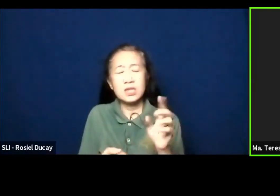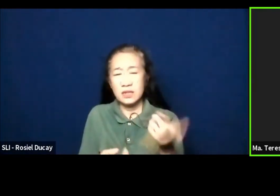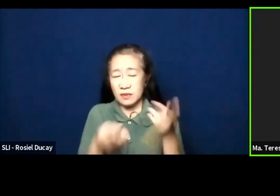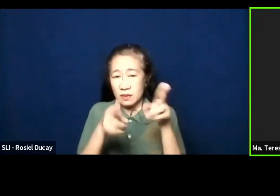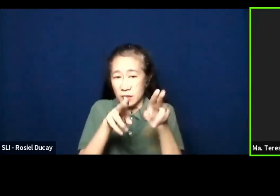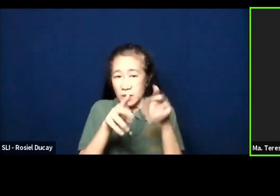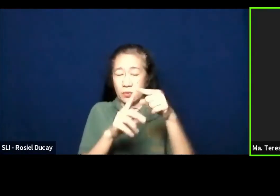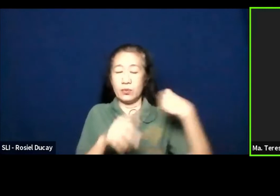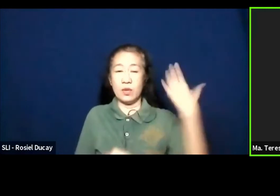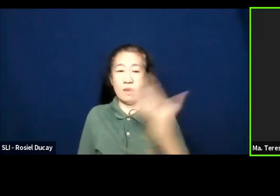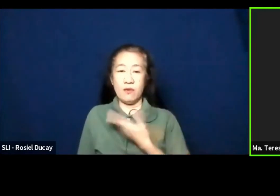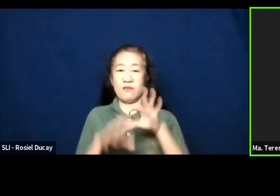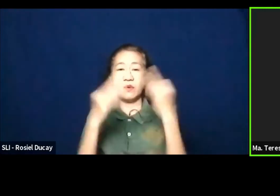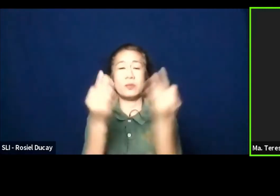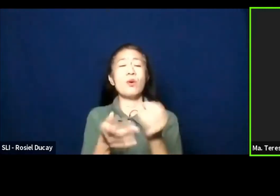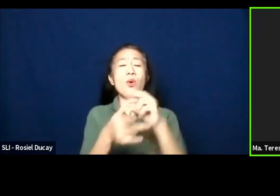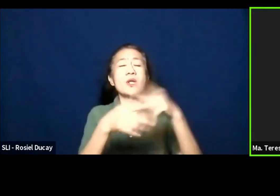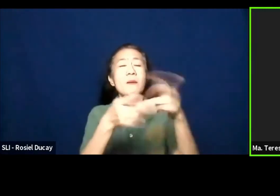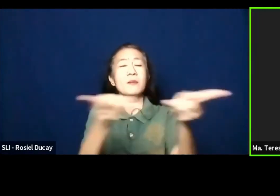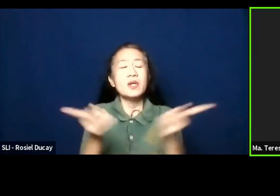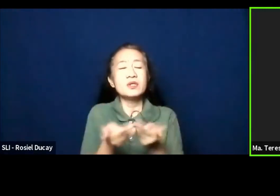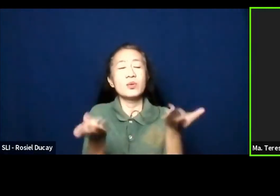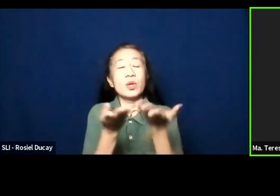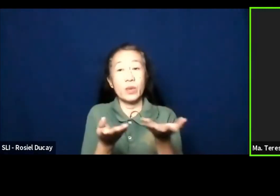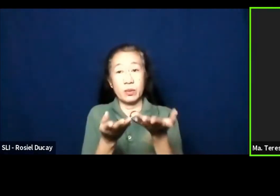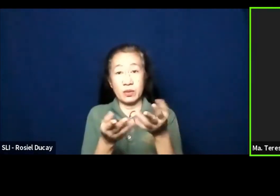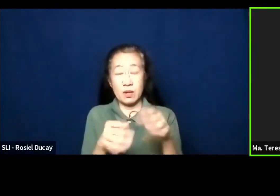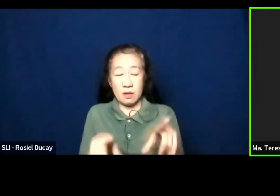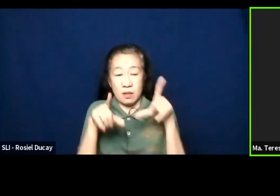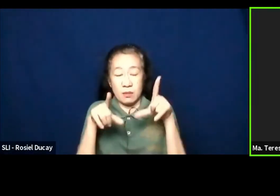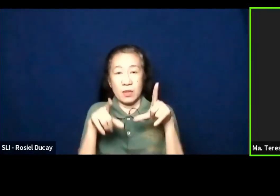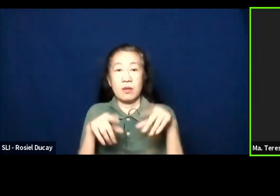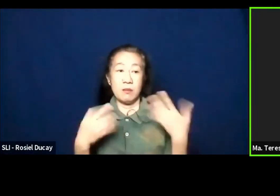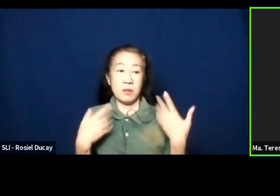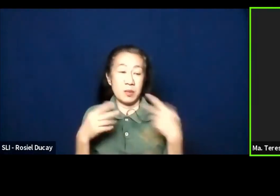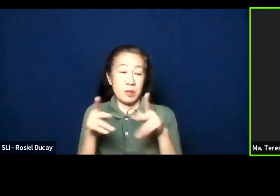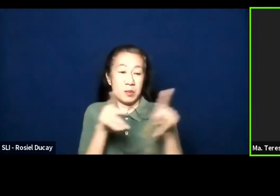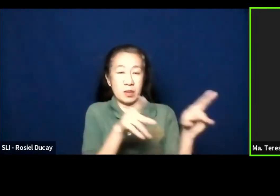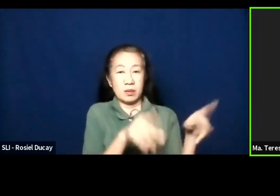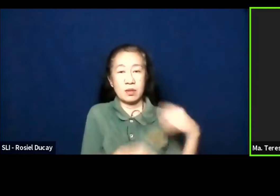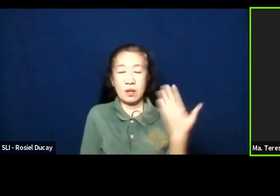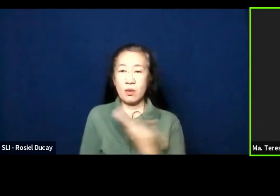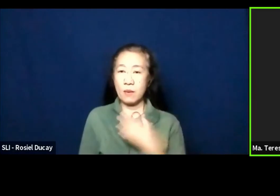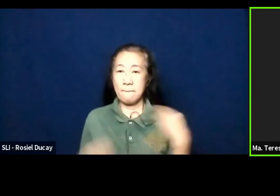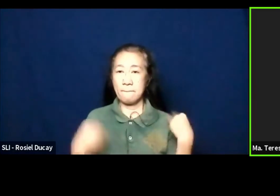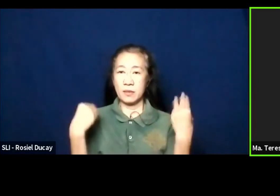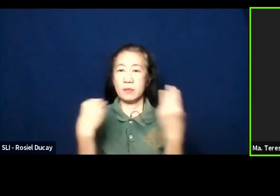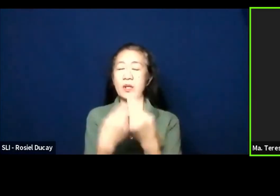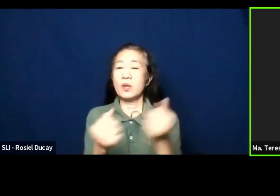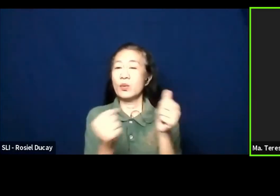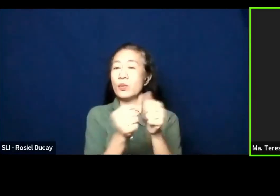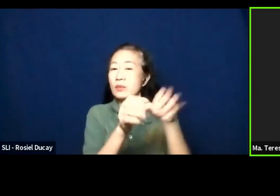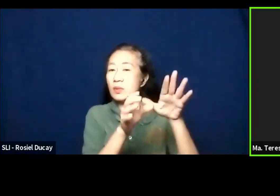lugar kung saan tayo nakatira? May paghahanda ba tayong ginawa? Yung ating bang miyembro na may